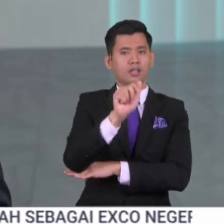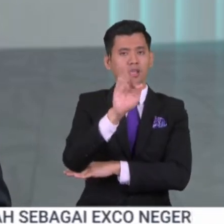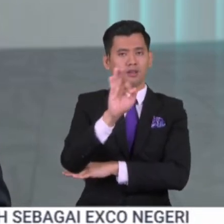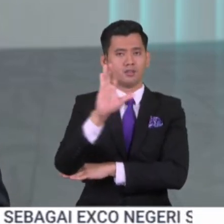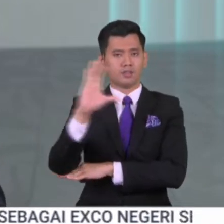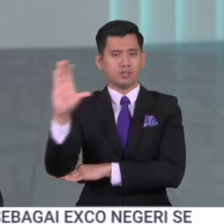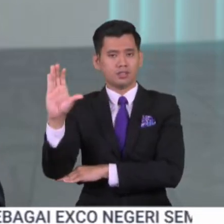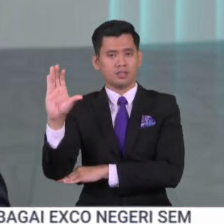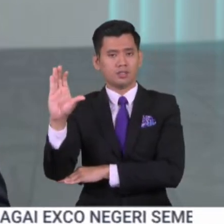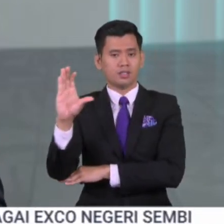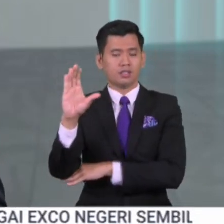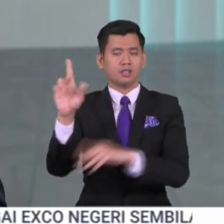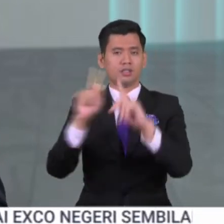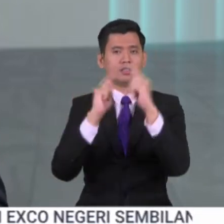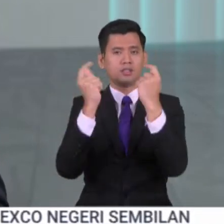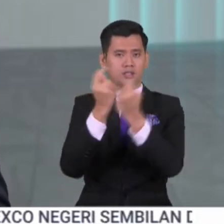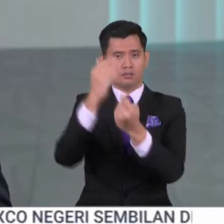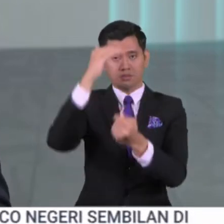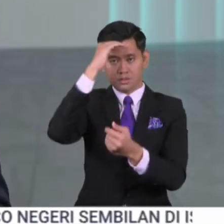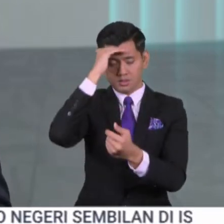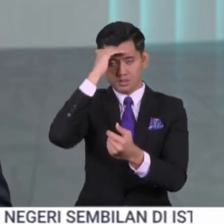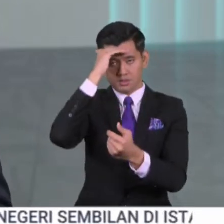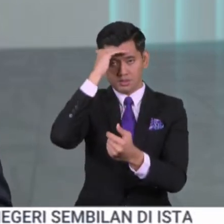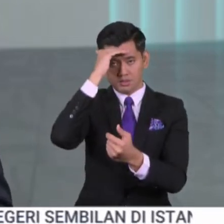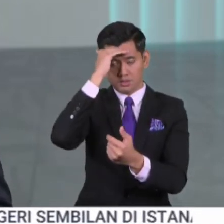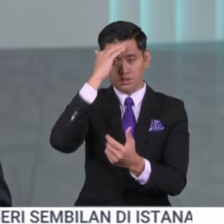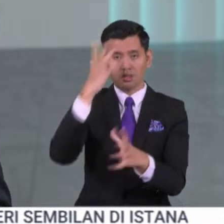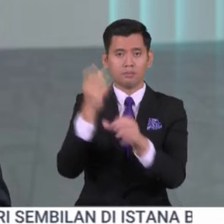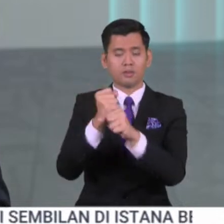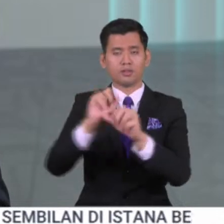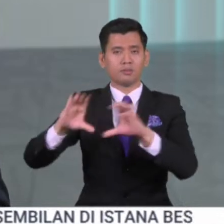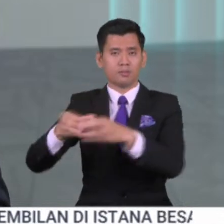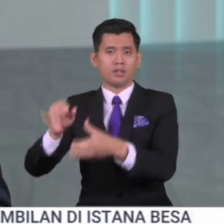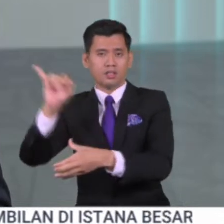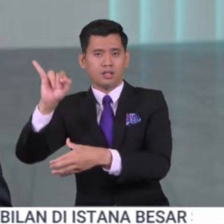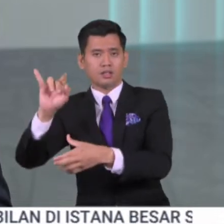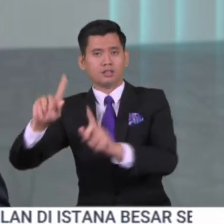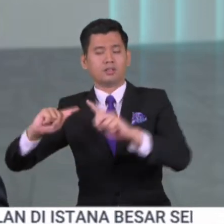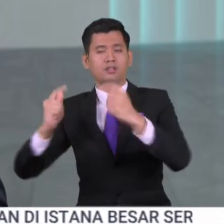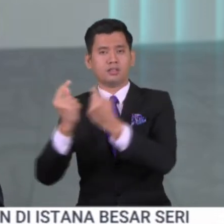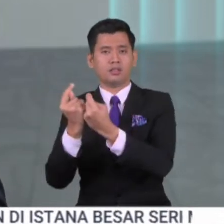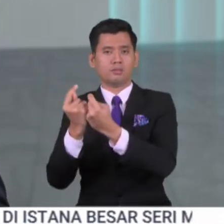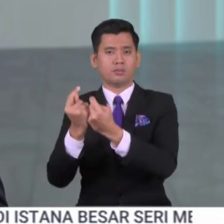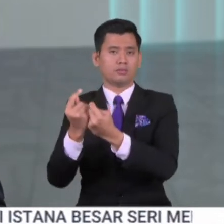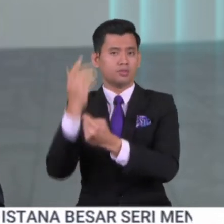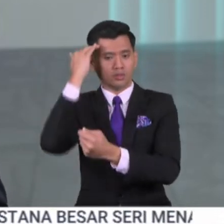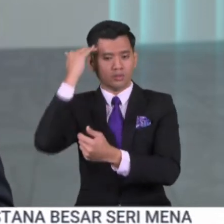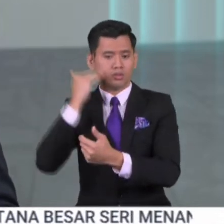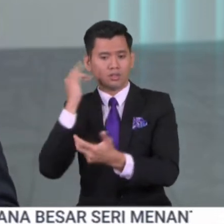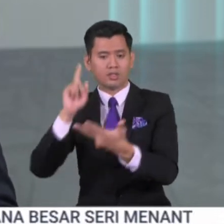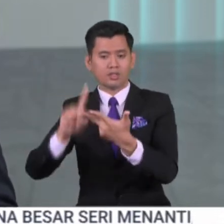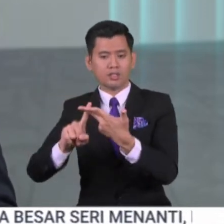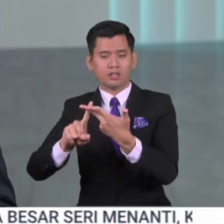Kuad harimau Selatan diletakkan dalam kumpulan air bersama kelab dari jepun Korea Selatan dan